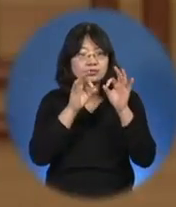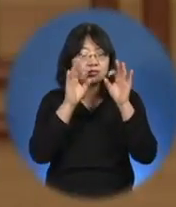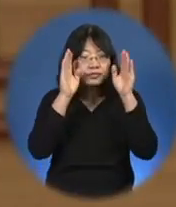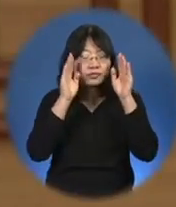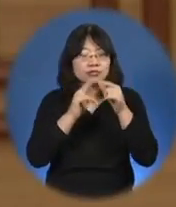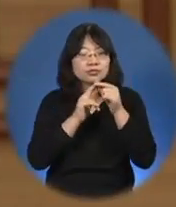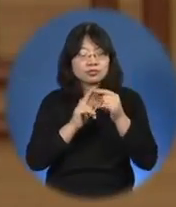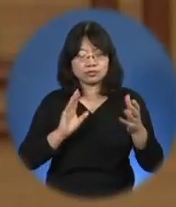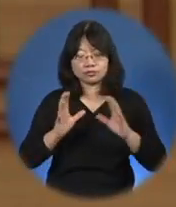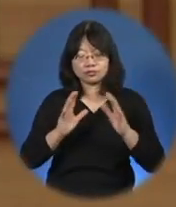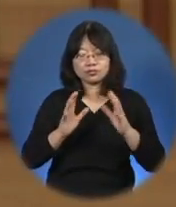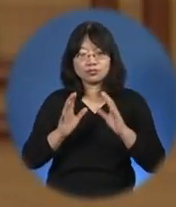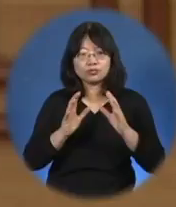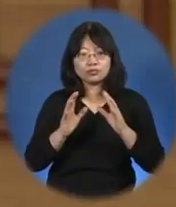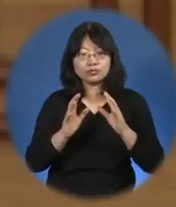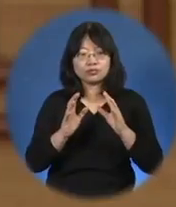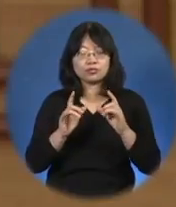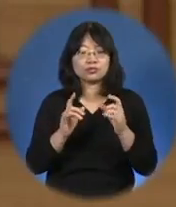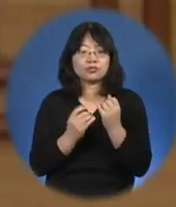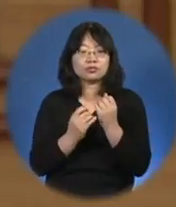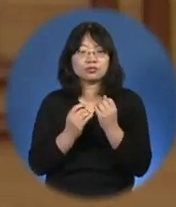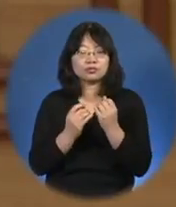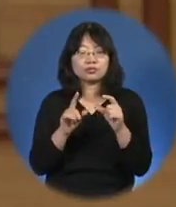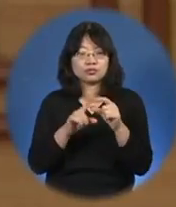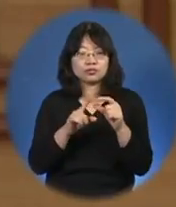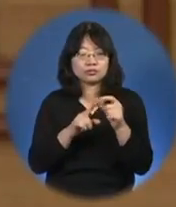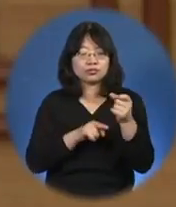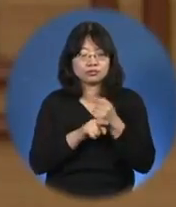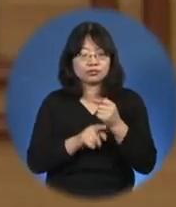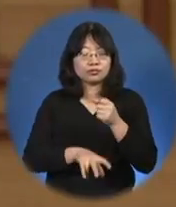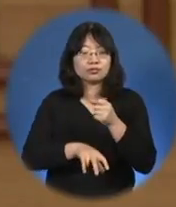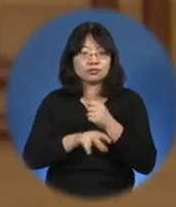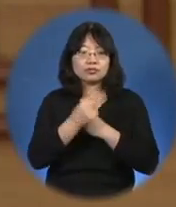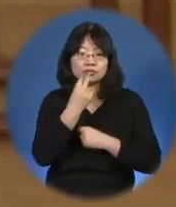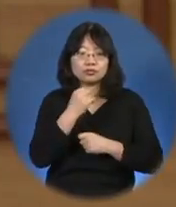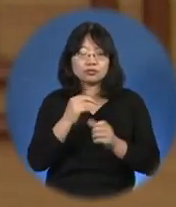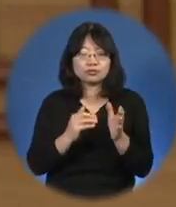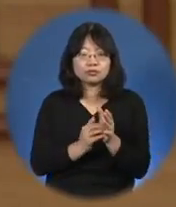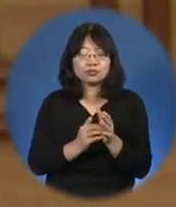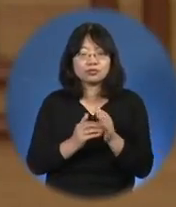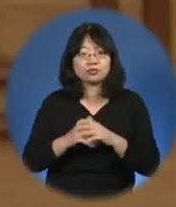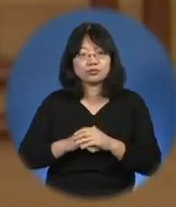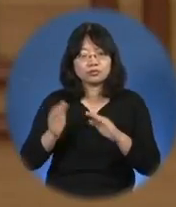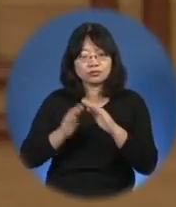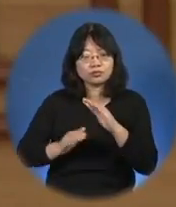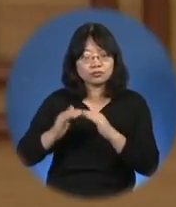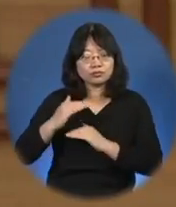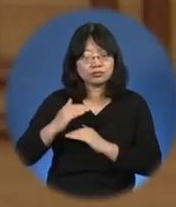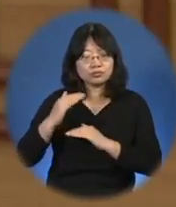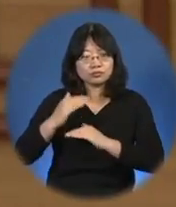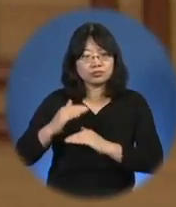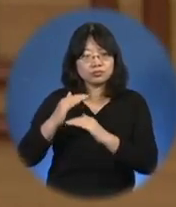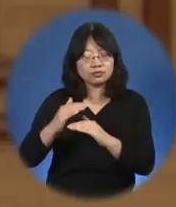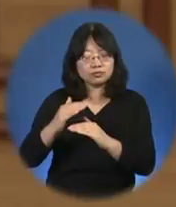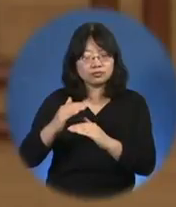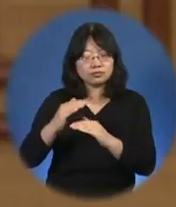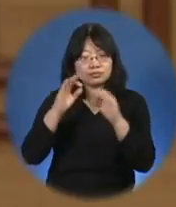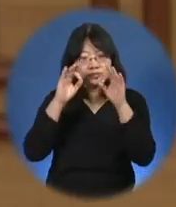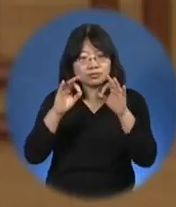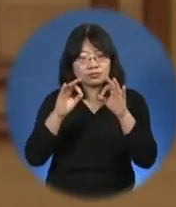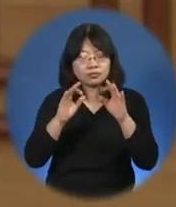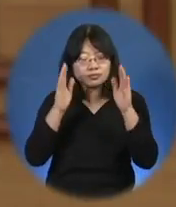학습과 토론 이렇게 설명을 합니다. 학습과 토론. 네. 네. 그래서 공론 절차에서는 그런